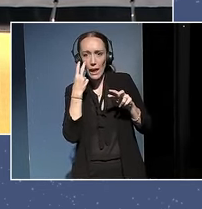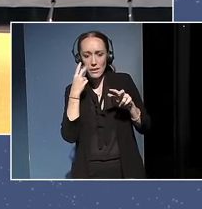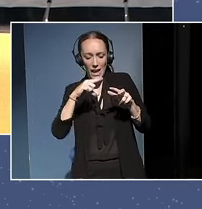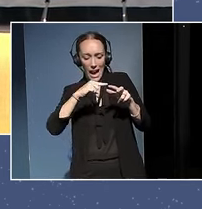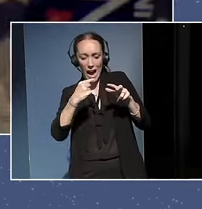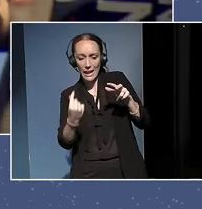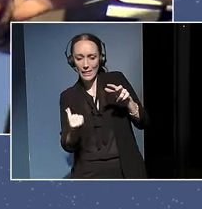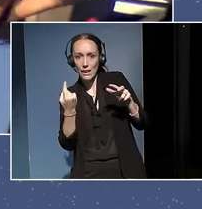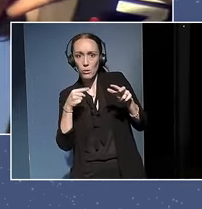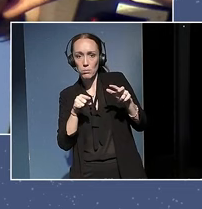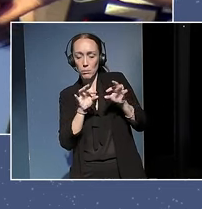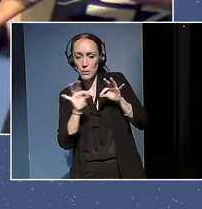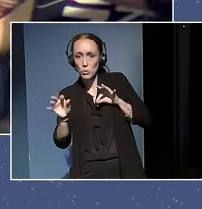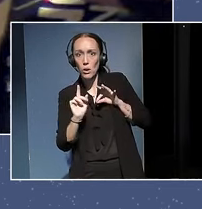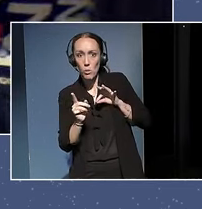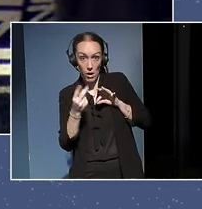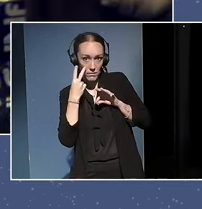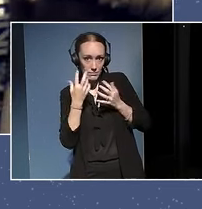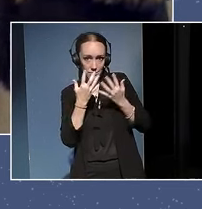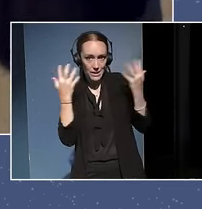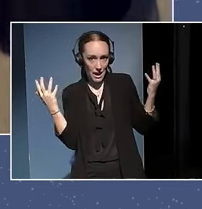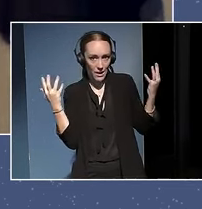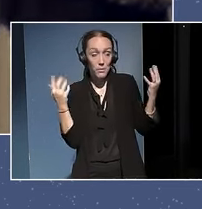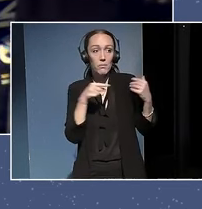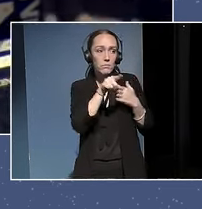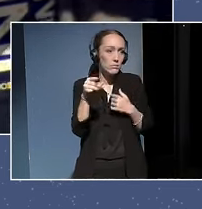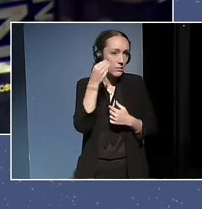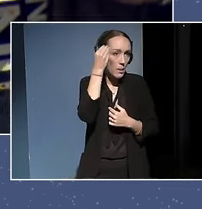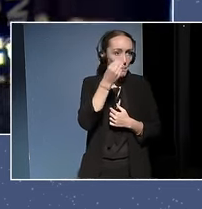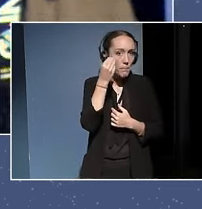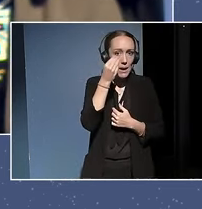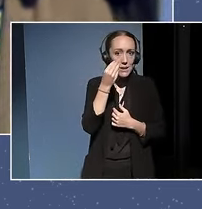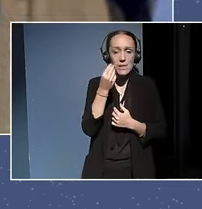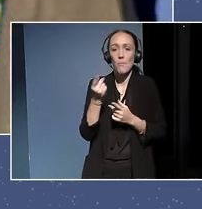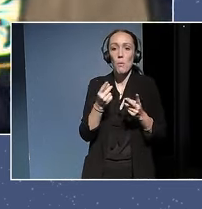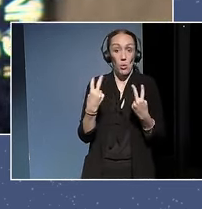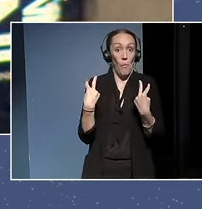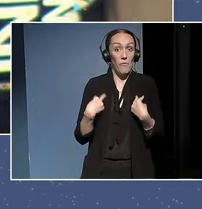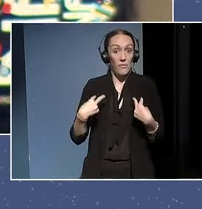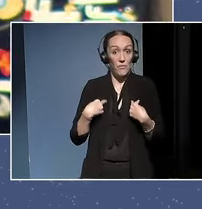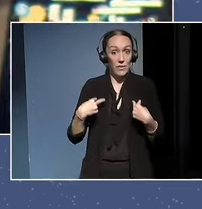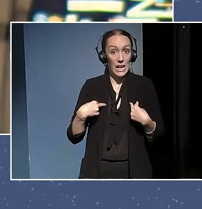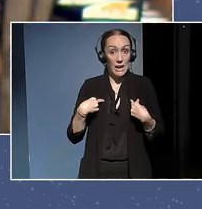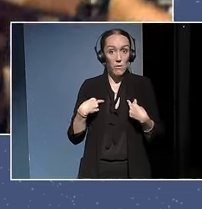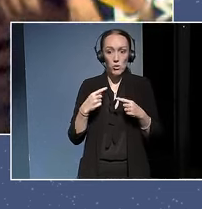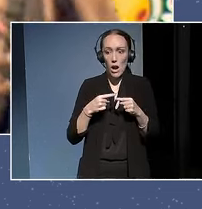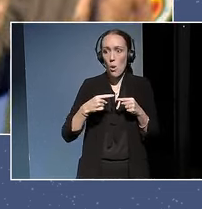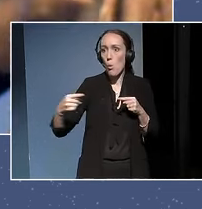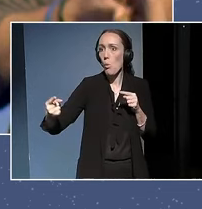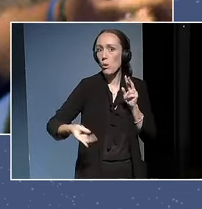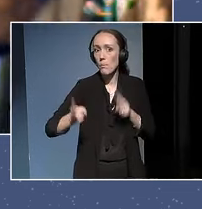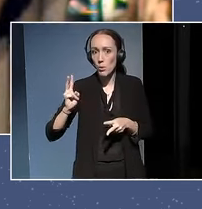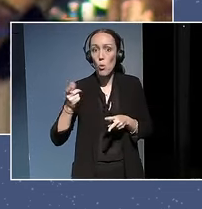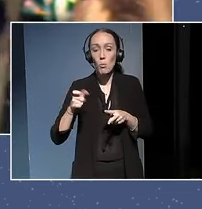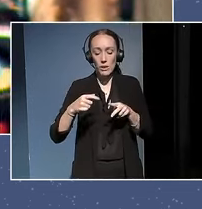artigli ma soprattutto dovete pensare che da vivo sarebbero stati molto più lunghi perché erano ricoperti da una guaina Quindi questo è solo